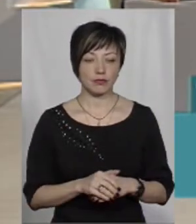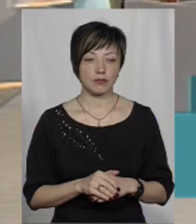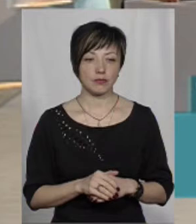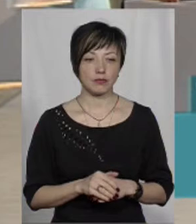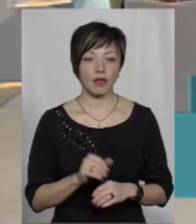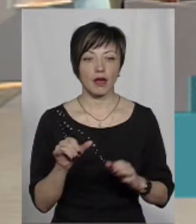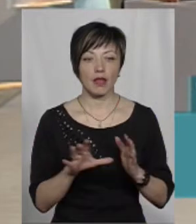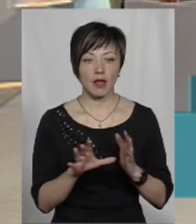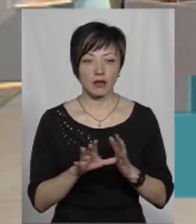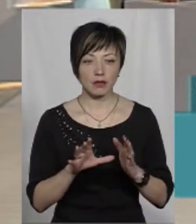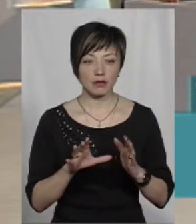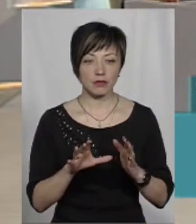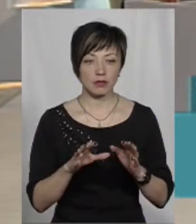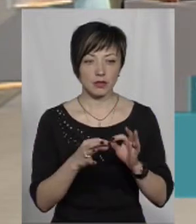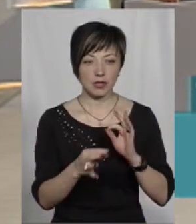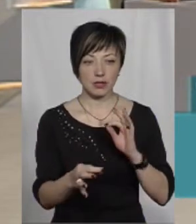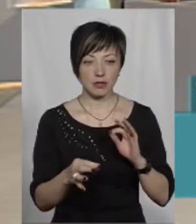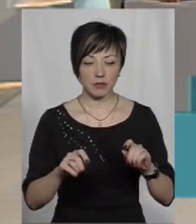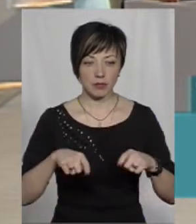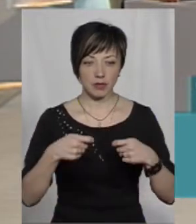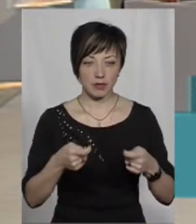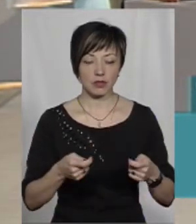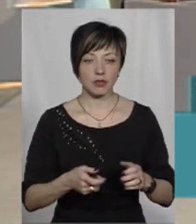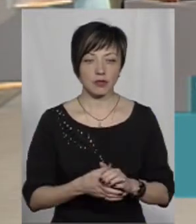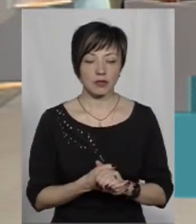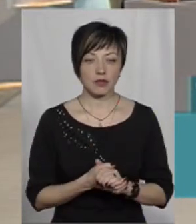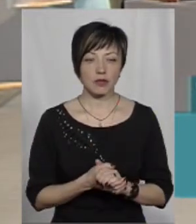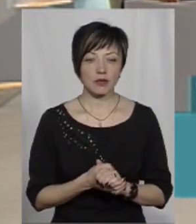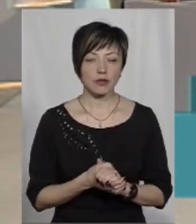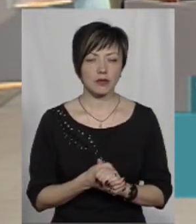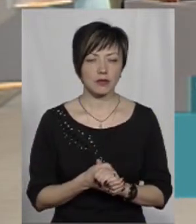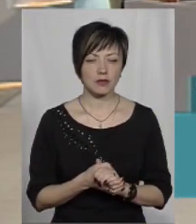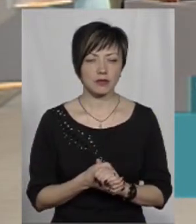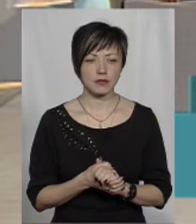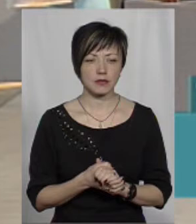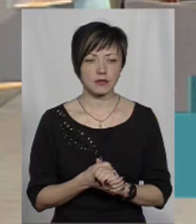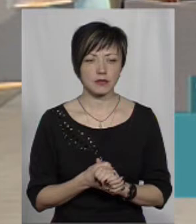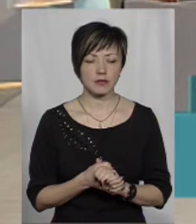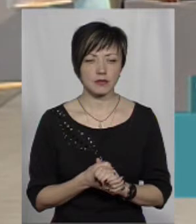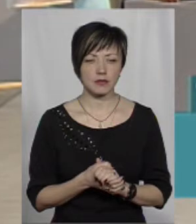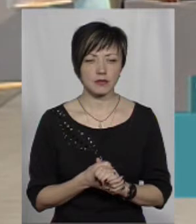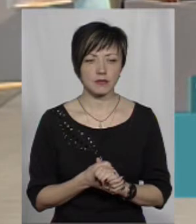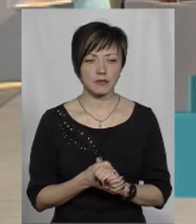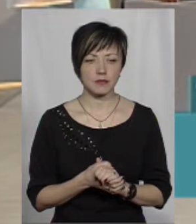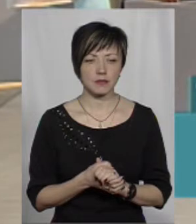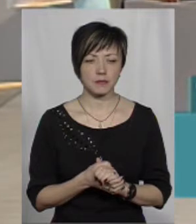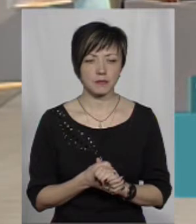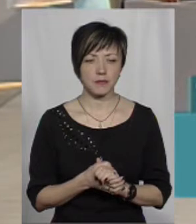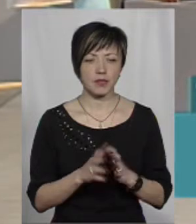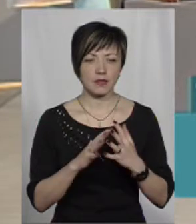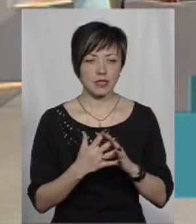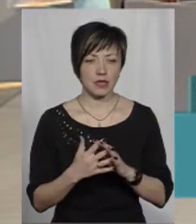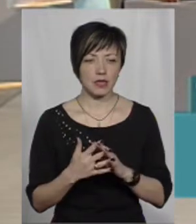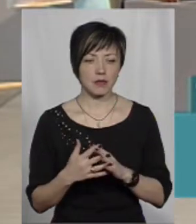Щоб там електропередачі, ну, щоб до лінії не доступали. Вишки там приїжджають. От вони в одному там в селі